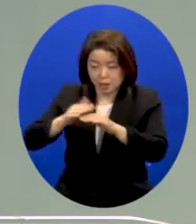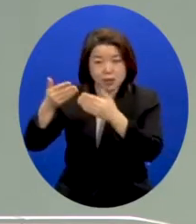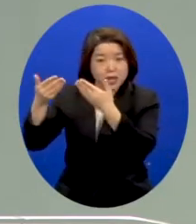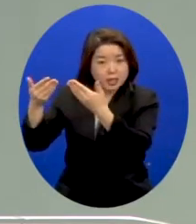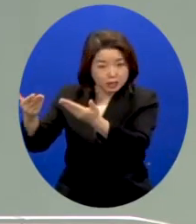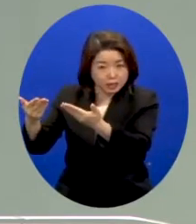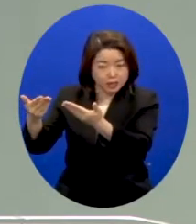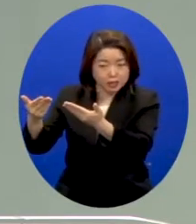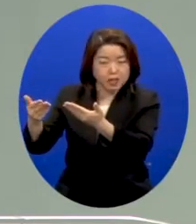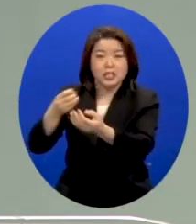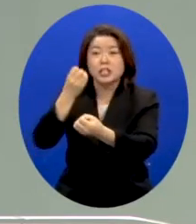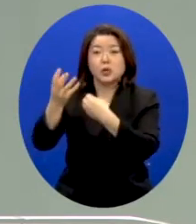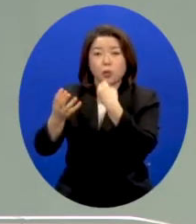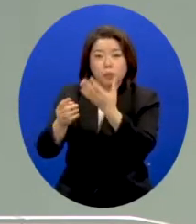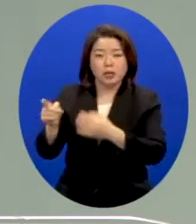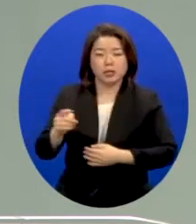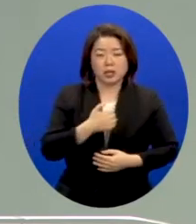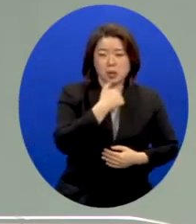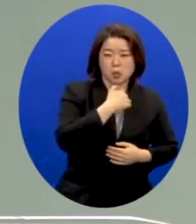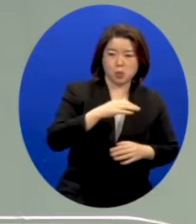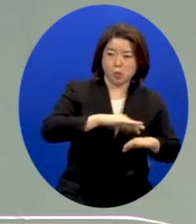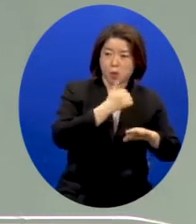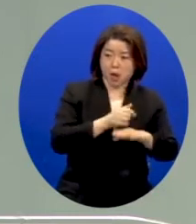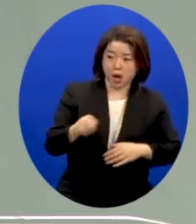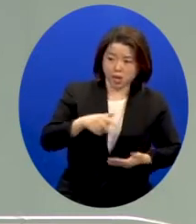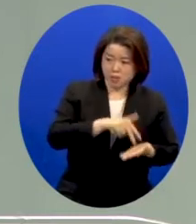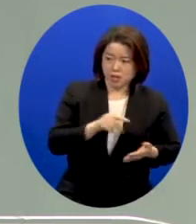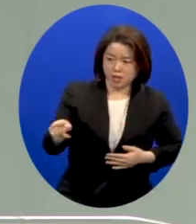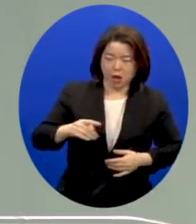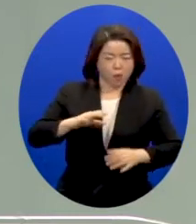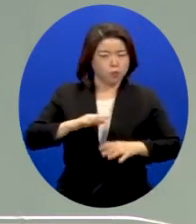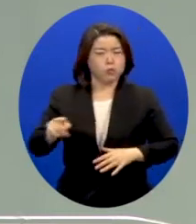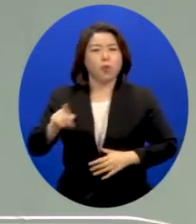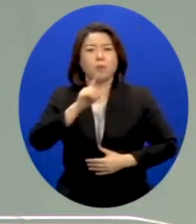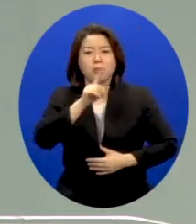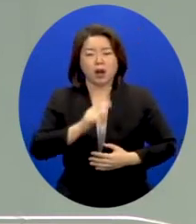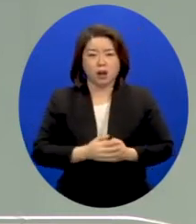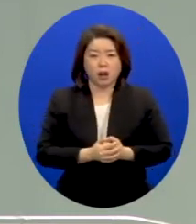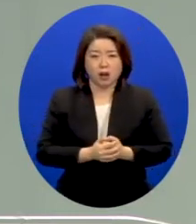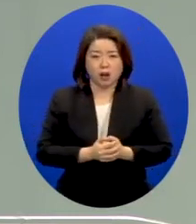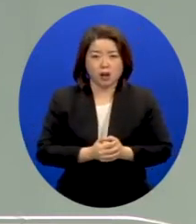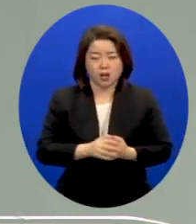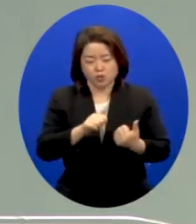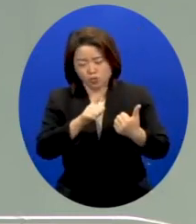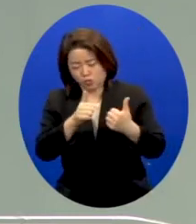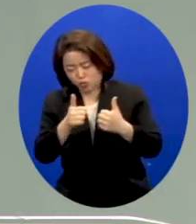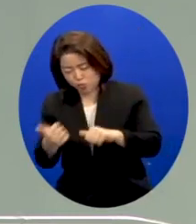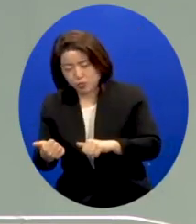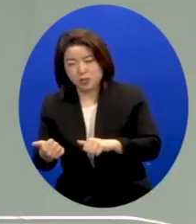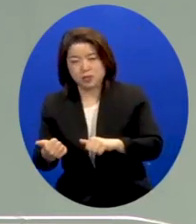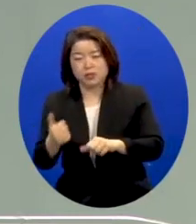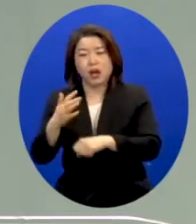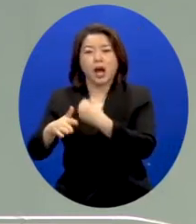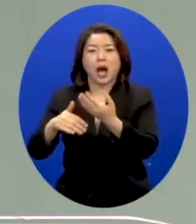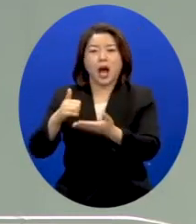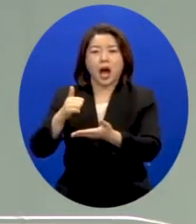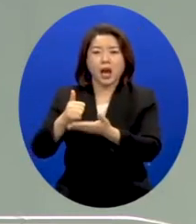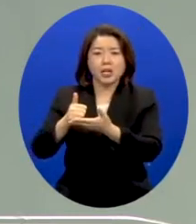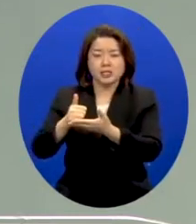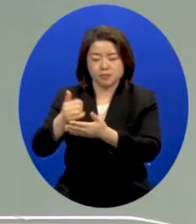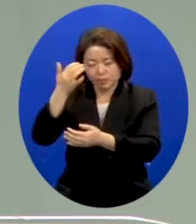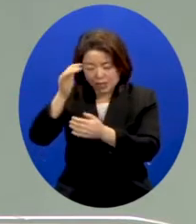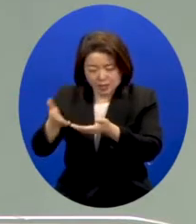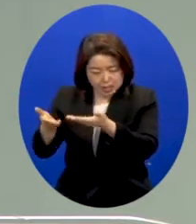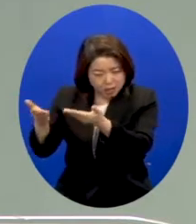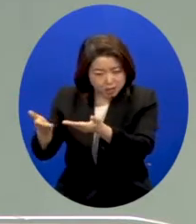는 두려운 고백이었다 는 죽어 가면서 까지 하나님을 고백하게 따고 하니 더 두려웠던 것이오 적 북한